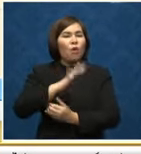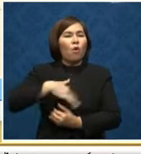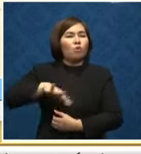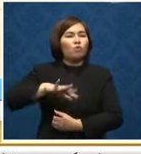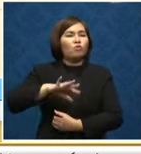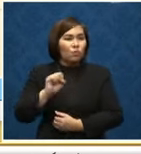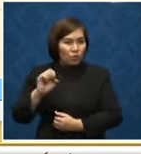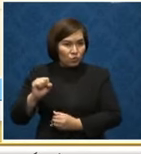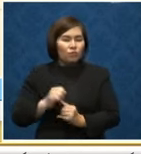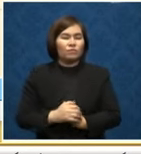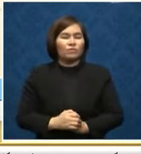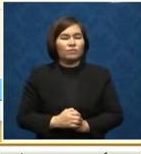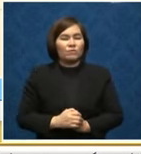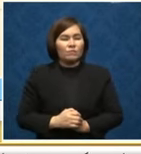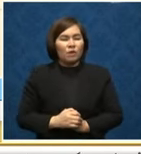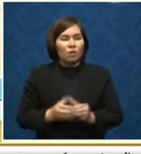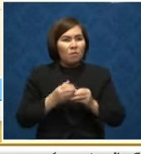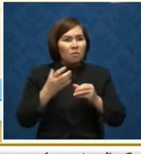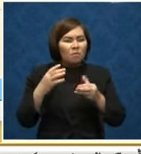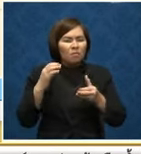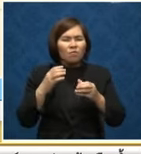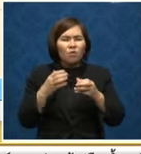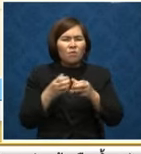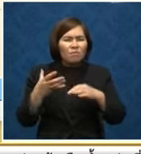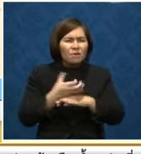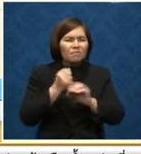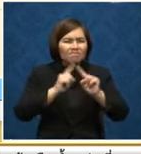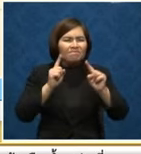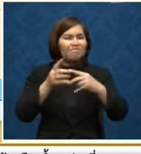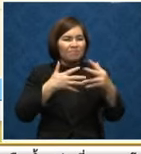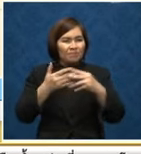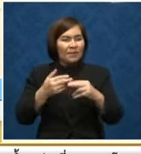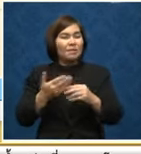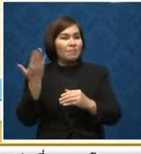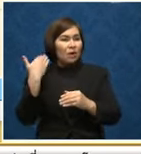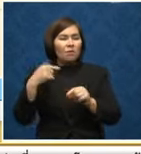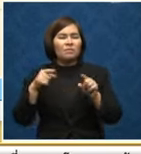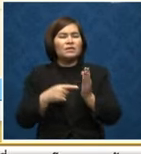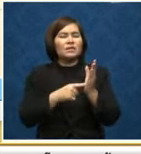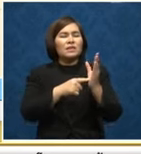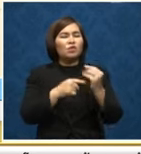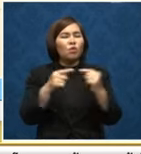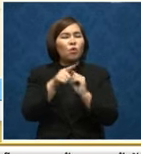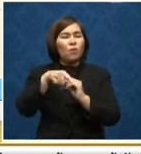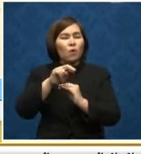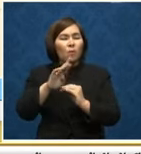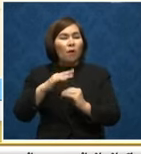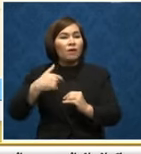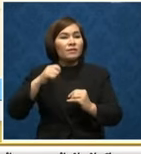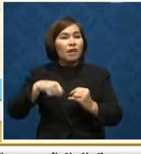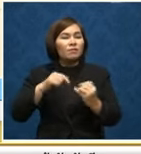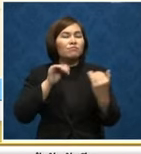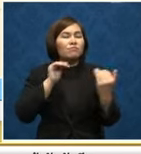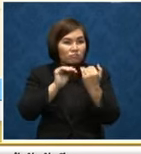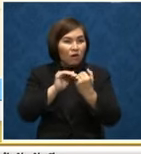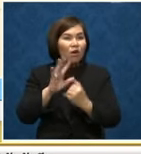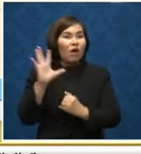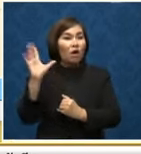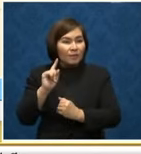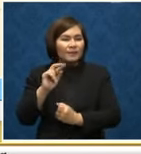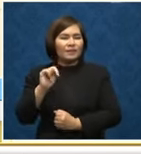สสซึ่งอาจจะข้ามพรรคก็ได้นะครับรอบที่แล้วผมก็เสนอร่างพรบสารจราจรกับคุณนิกรจำนงจากพรรคชาติไทยพัฒ